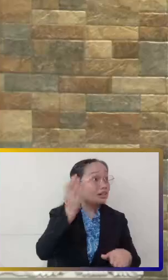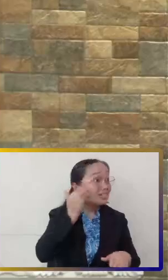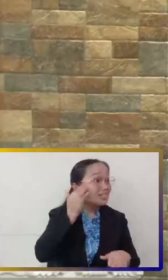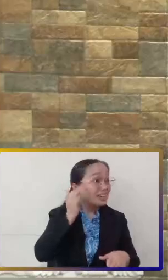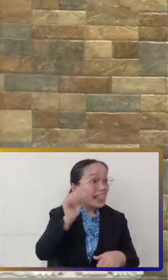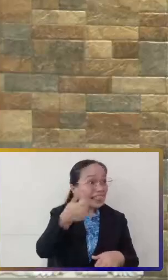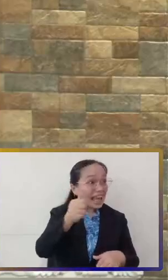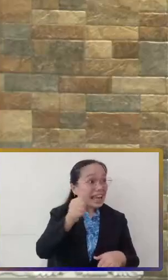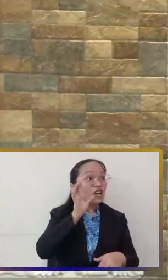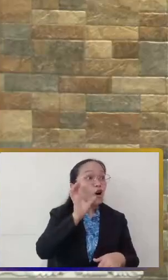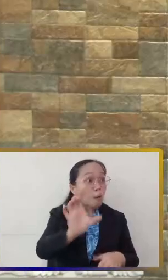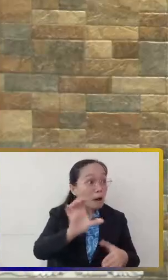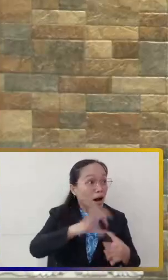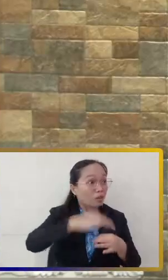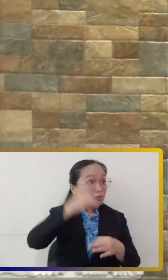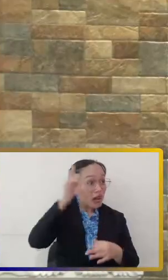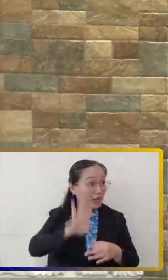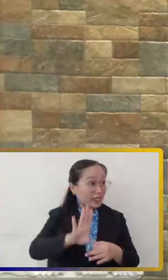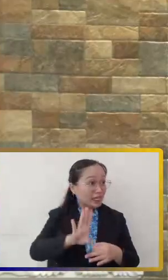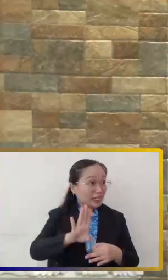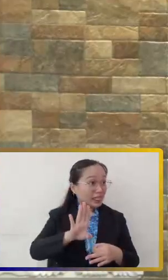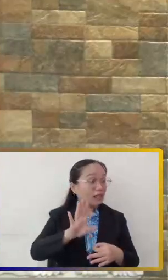so, bakit po?